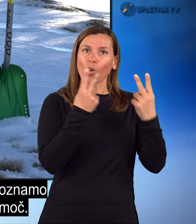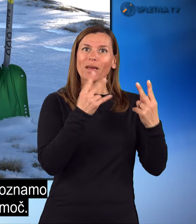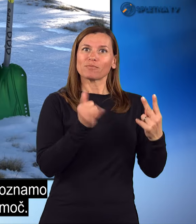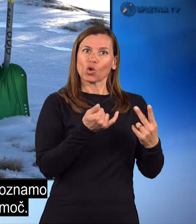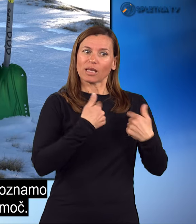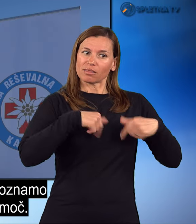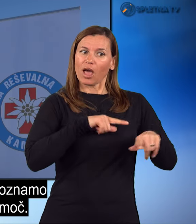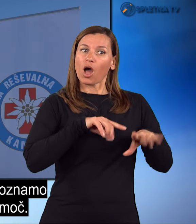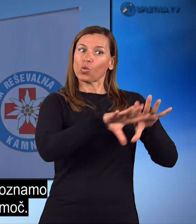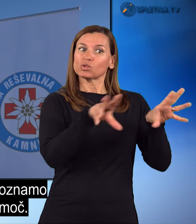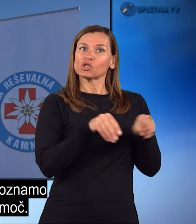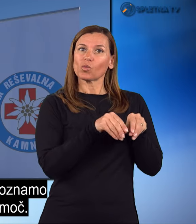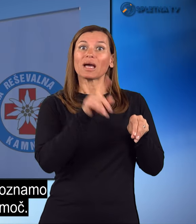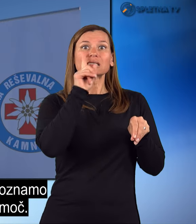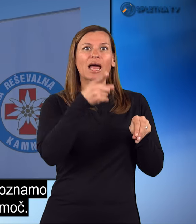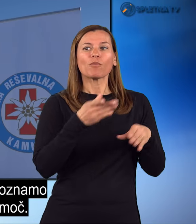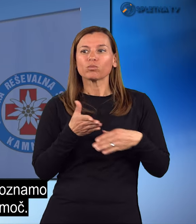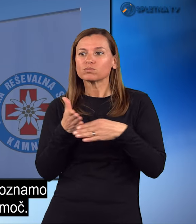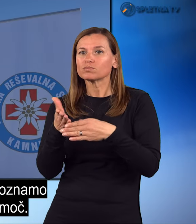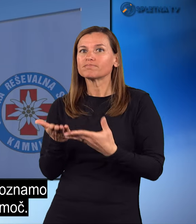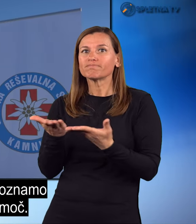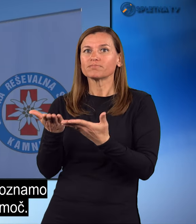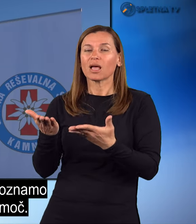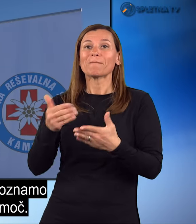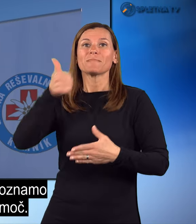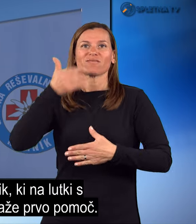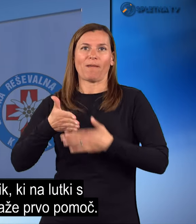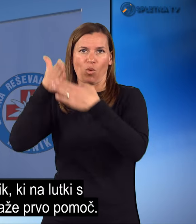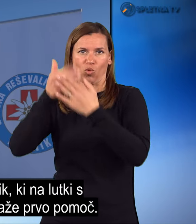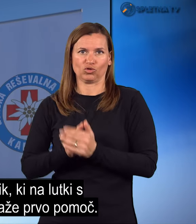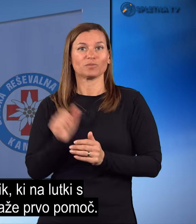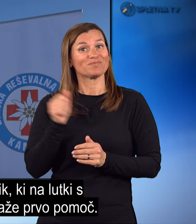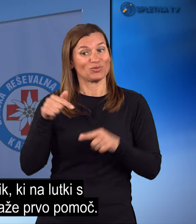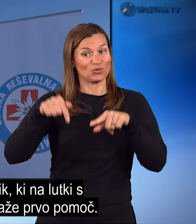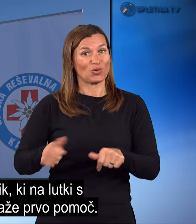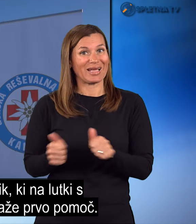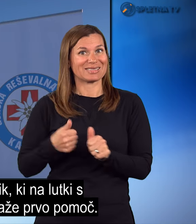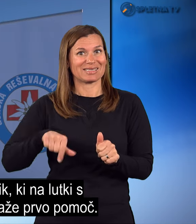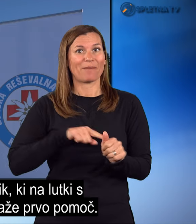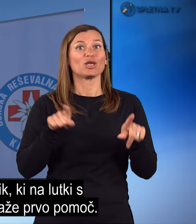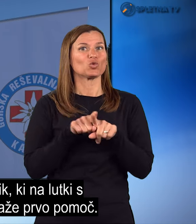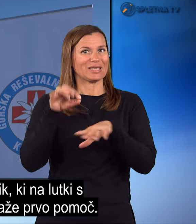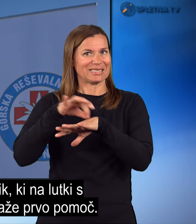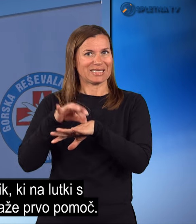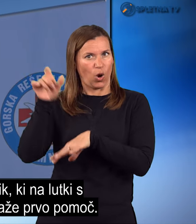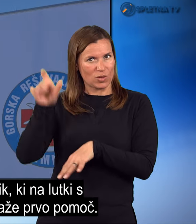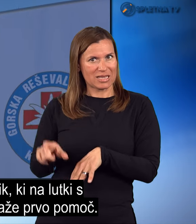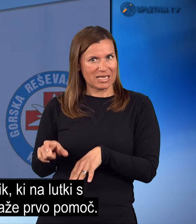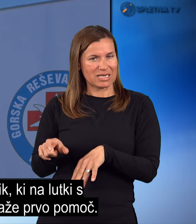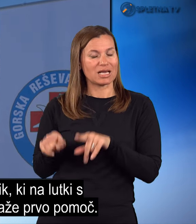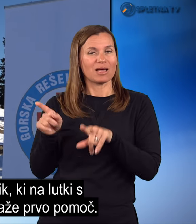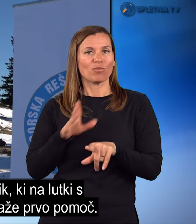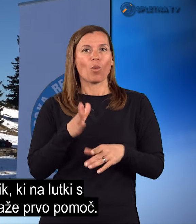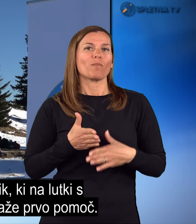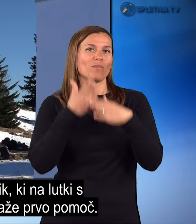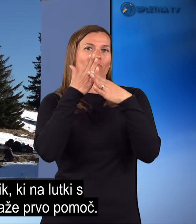tudi, da znamo, oziroma da vsi skupaj znamo tudi prvo pomoč. Tako da tukaj z nami je tudi zdravnik, ki tam na lutki in